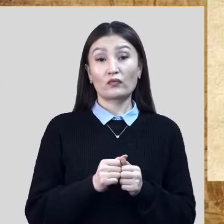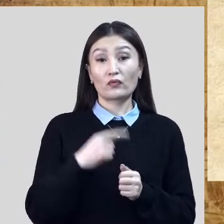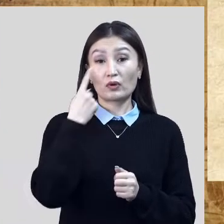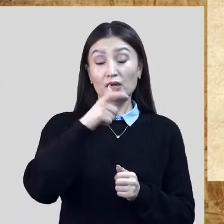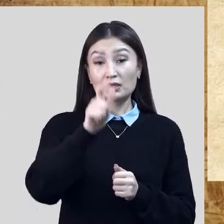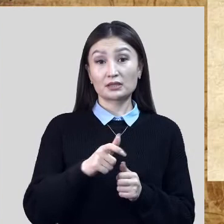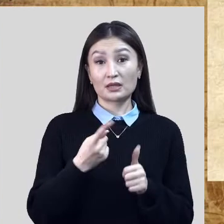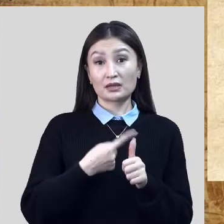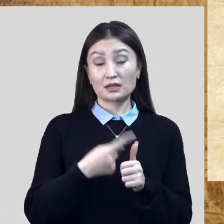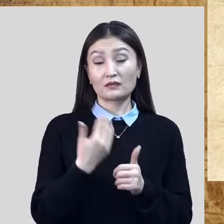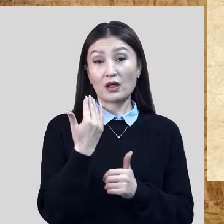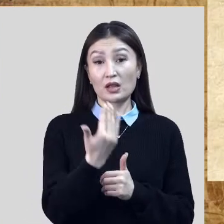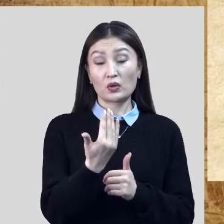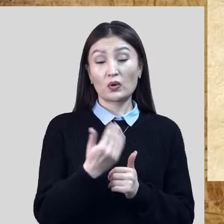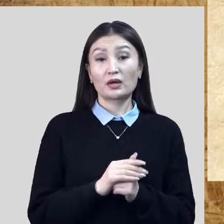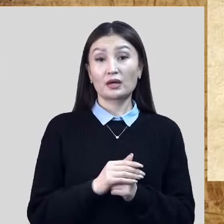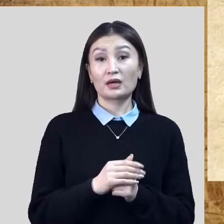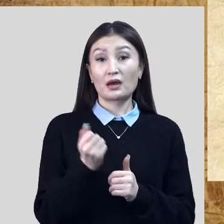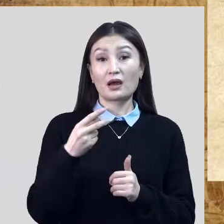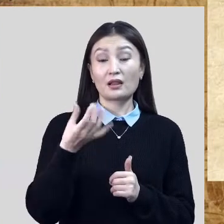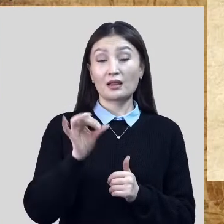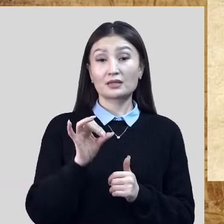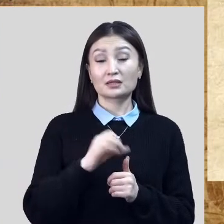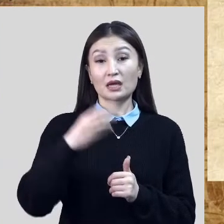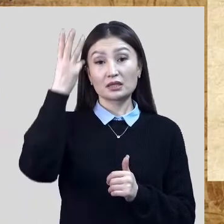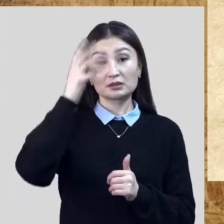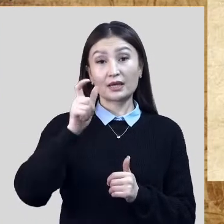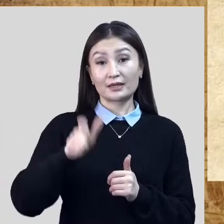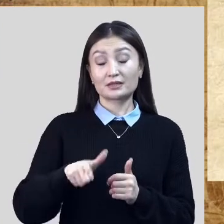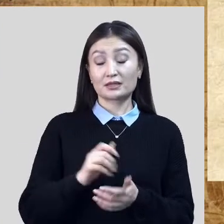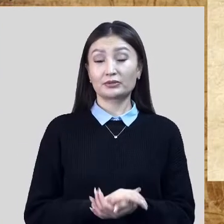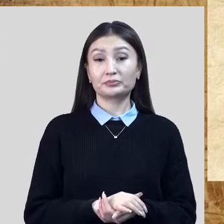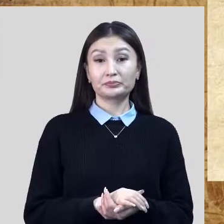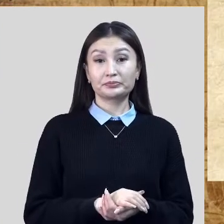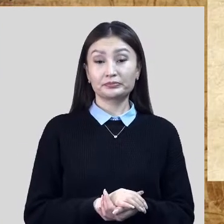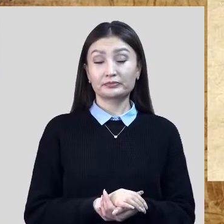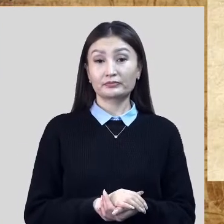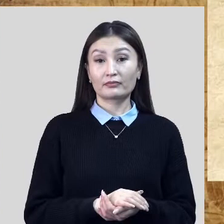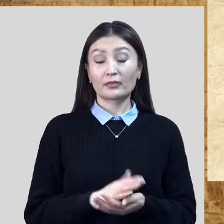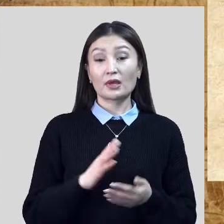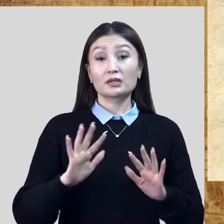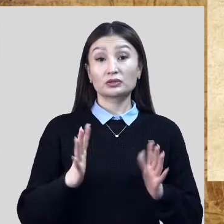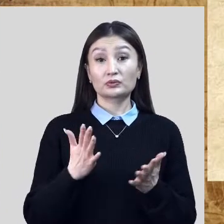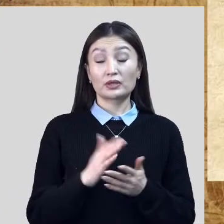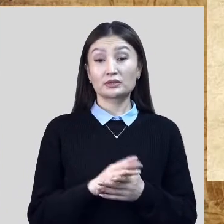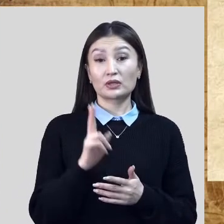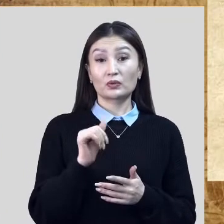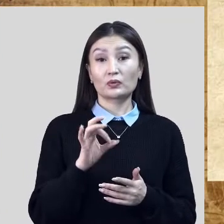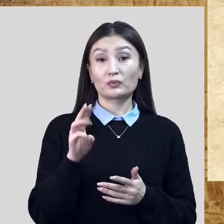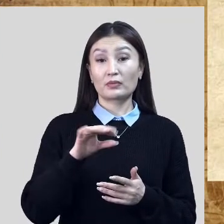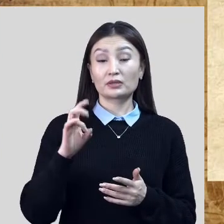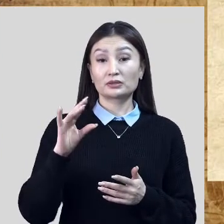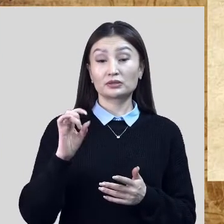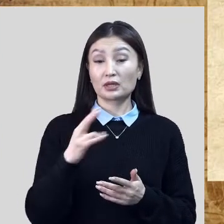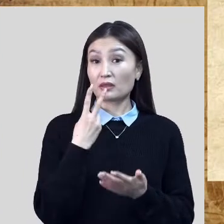личность, и назвал Курманджан Датку алайской царицей. В сложившейся ситуации Курманджан